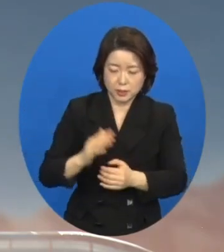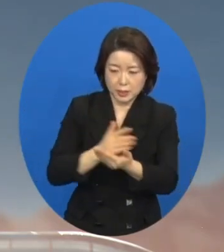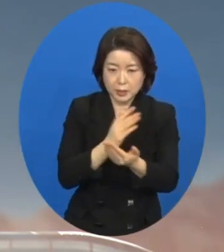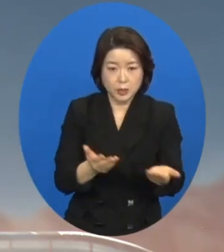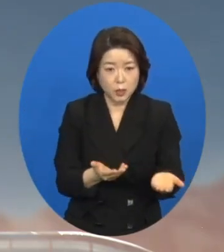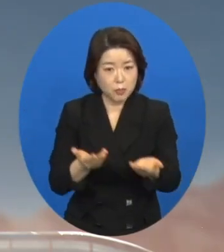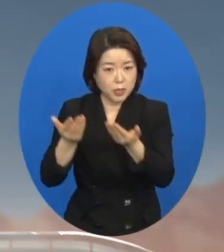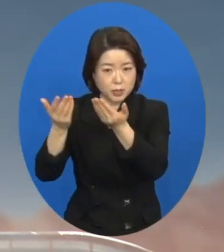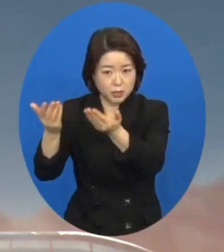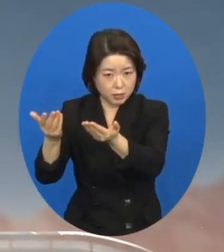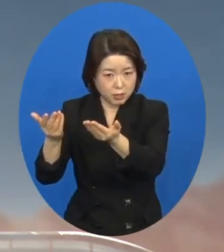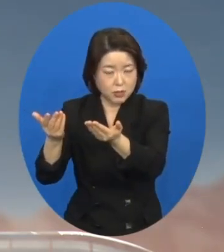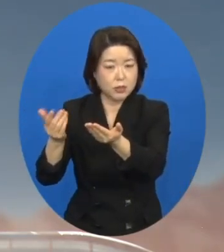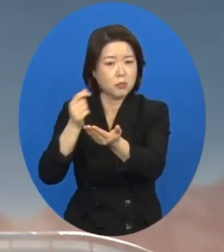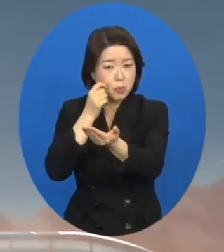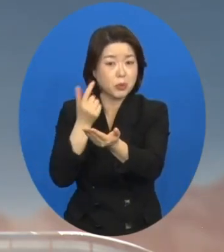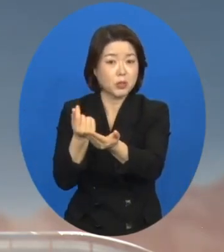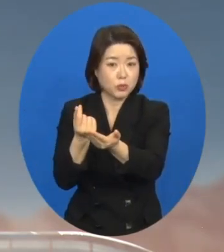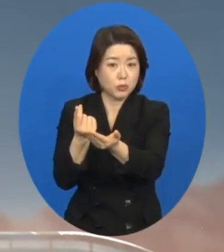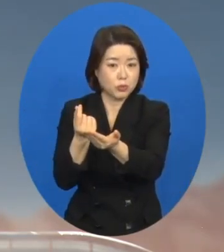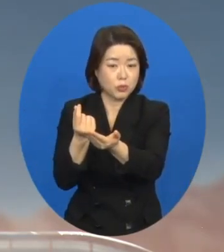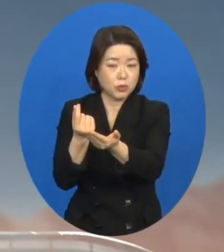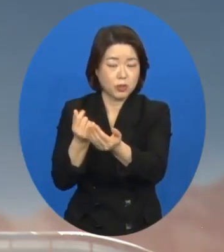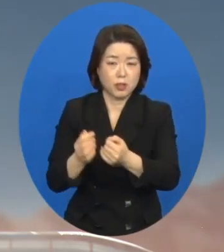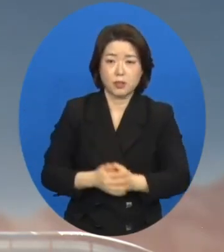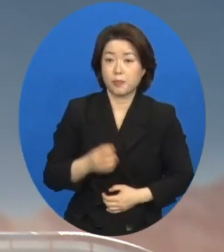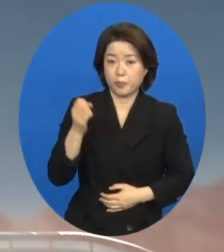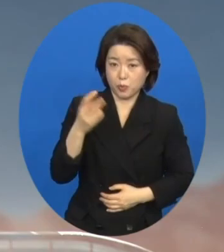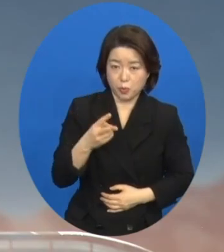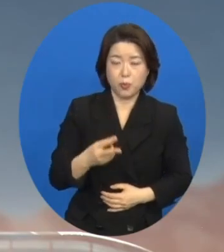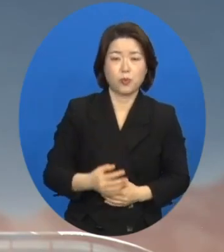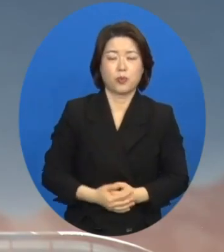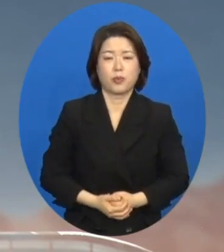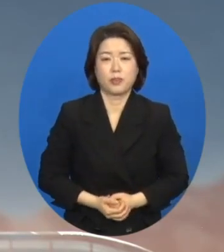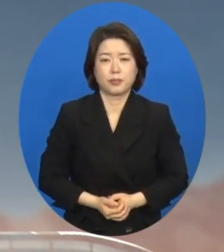못할 것이며. 이것이 여호와의 것이에요. 또 있어요.